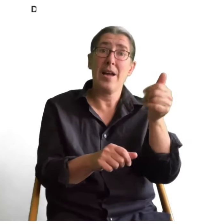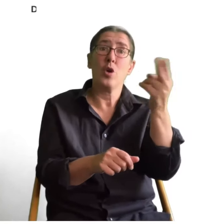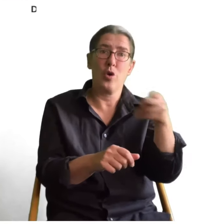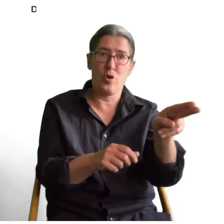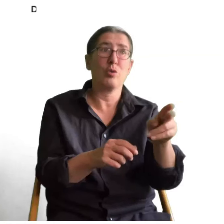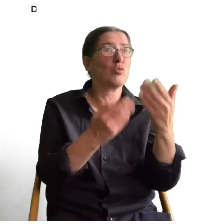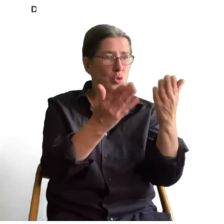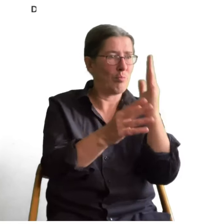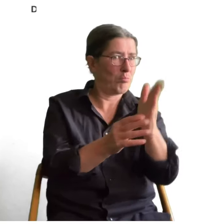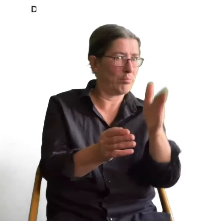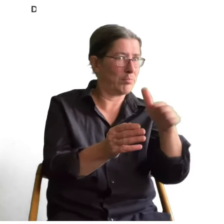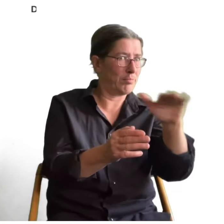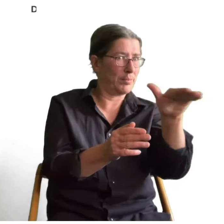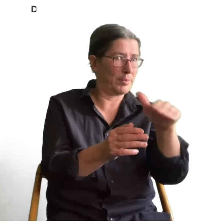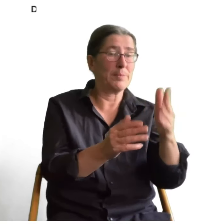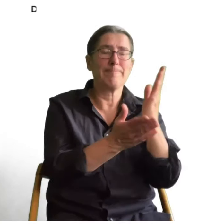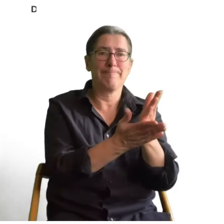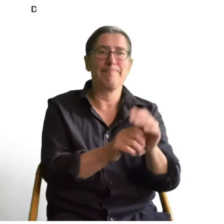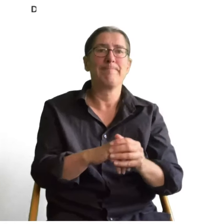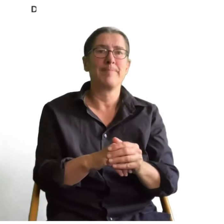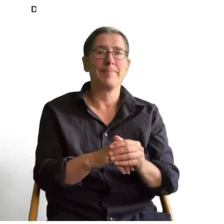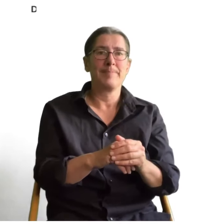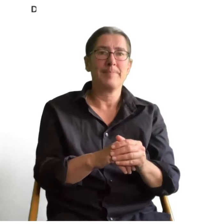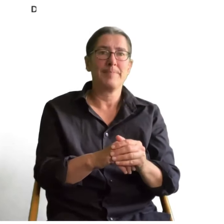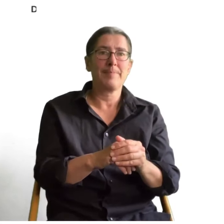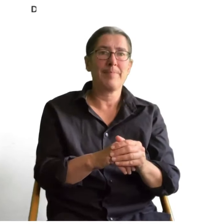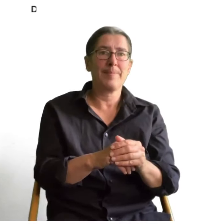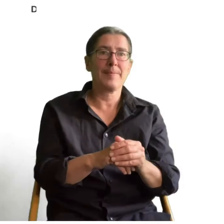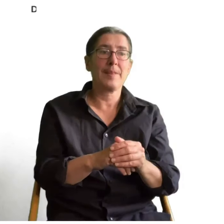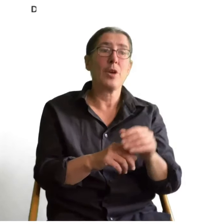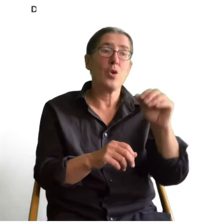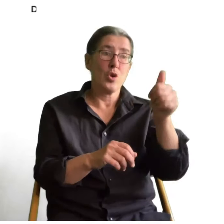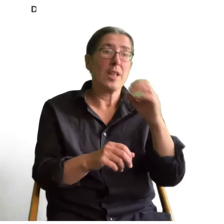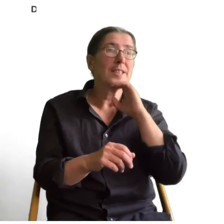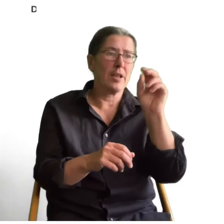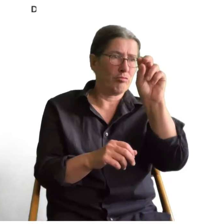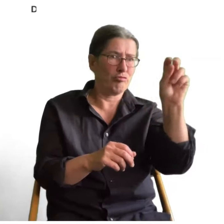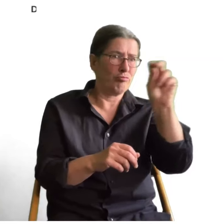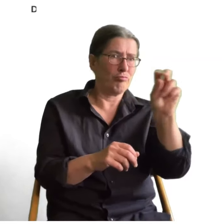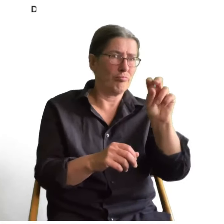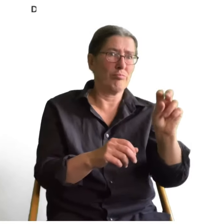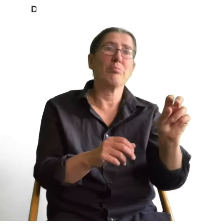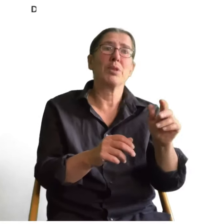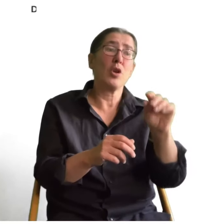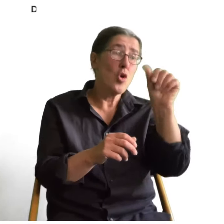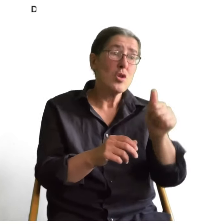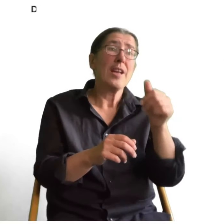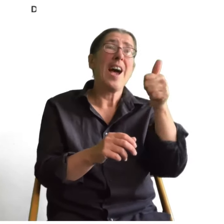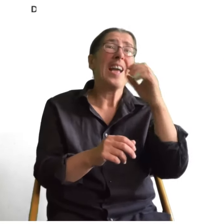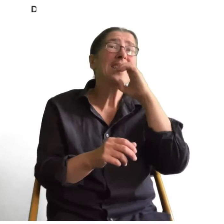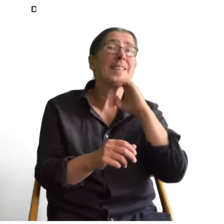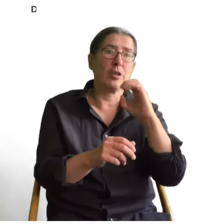Euro. So, das habe ich jetzt hiermit gemacht. So, dann habe ich das aufgeteilt in 100 Cent,